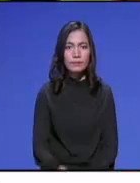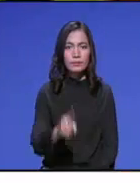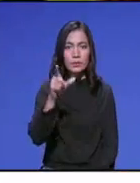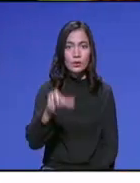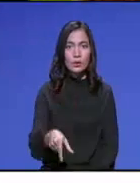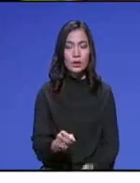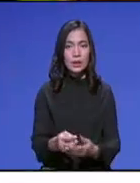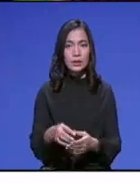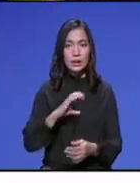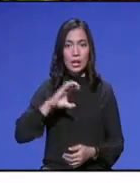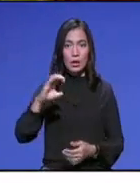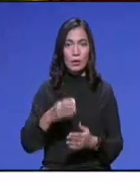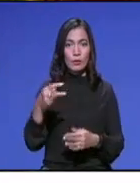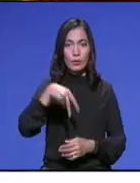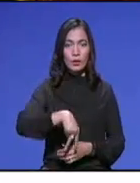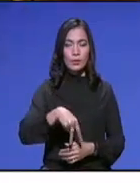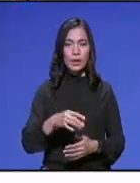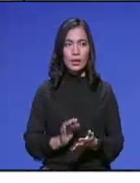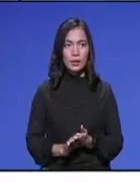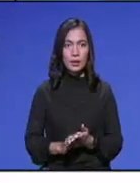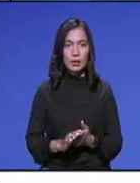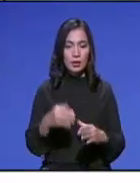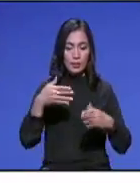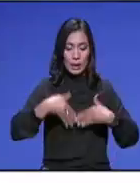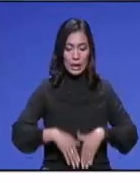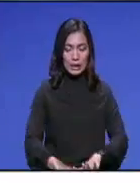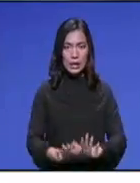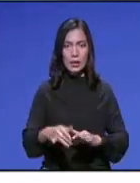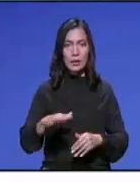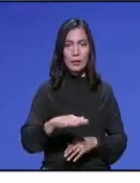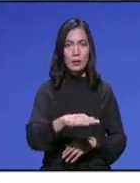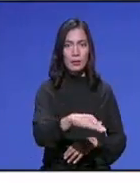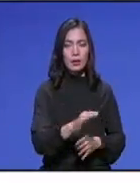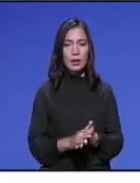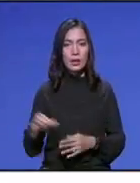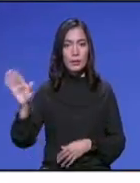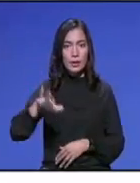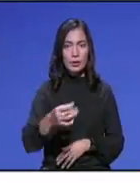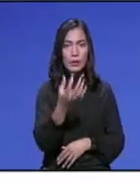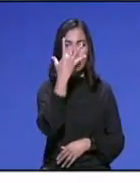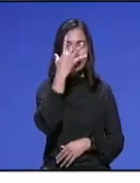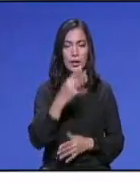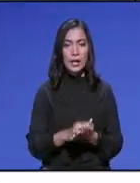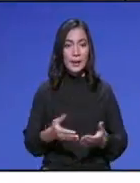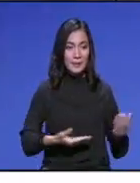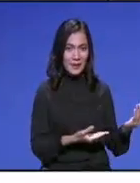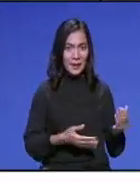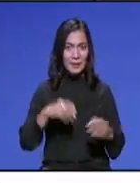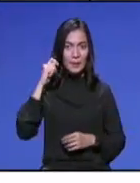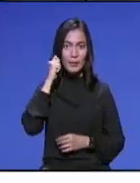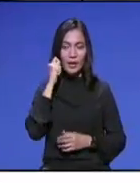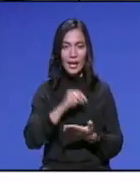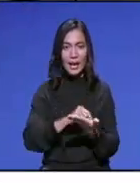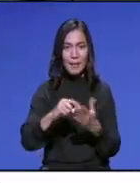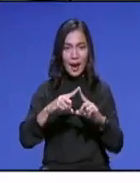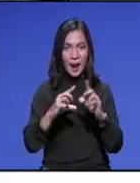Calon penumpang melahirkan dalam kapal ketika tiba di Pelabuhan Tanjung Wangi, Banyuwangi, Jawa Timur. Dan bayi perempuan ini akhirnya diberi nama